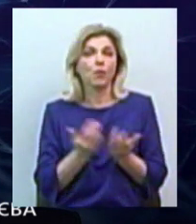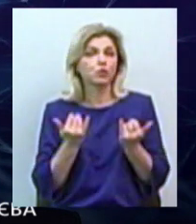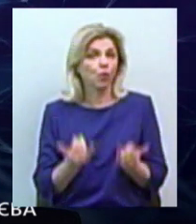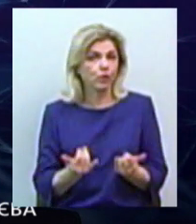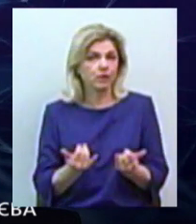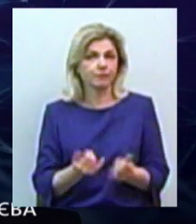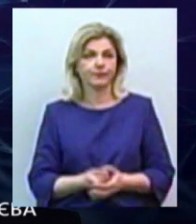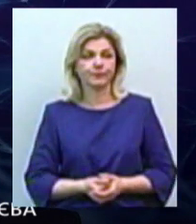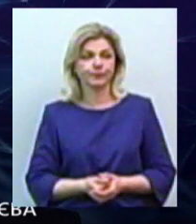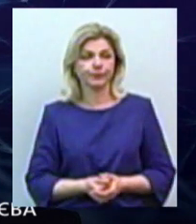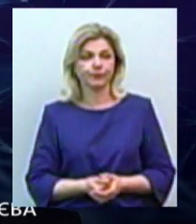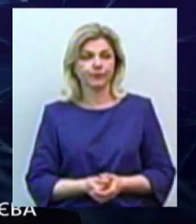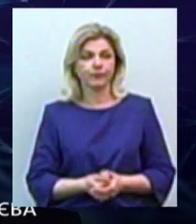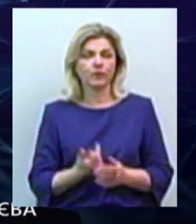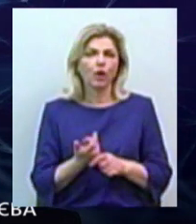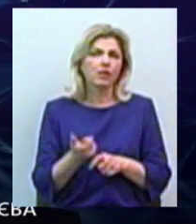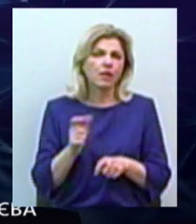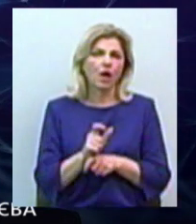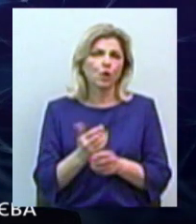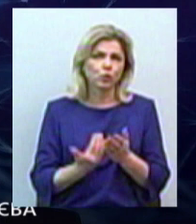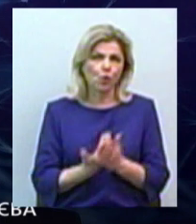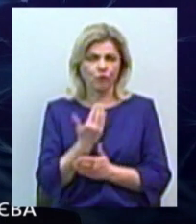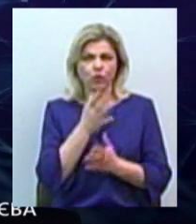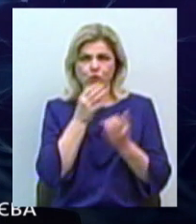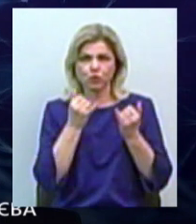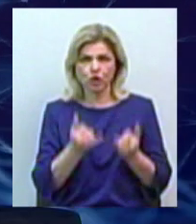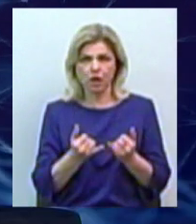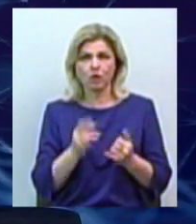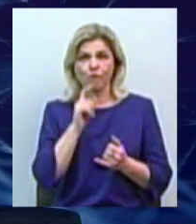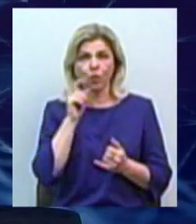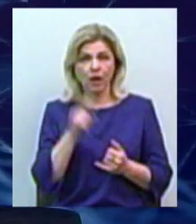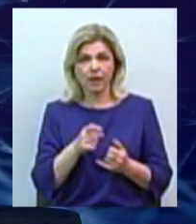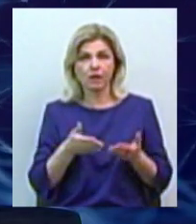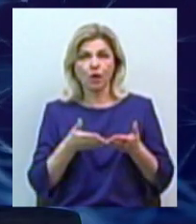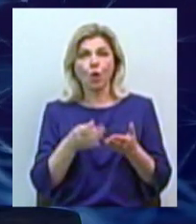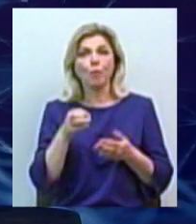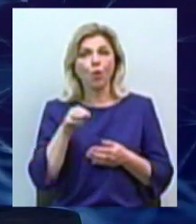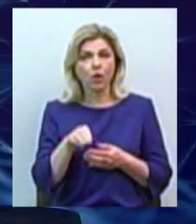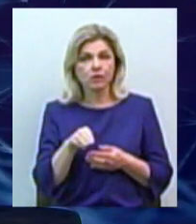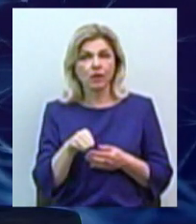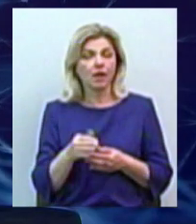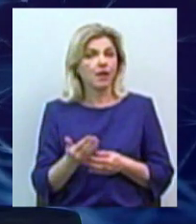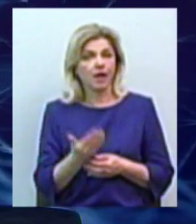Маємо найновіший, найсучасніший в Україні порт, який,